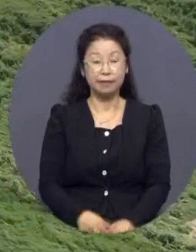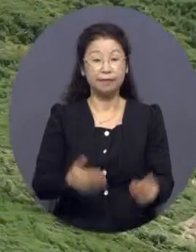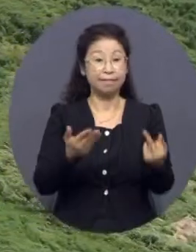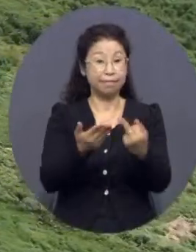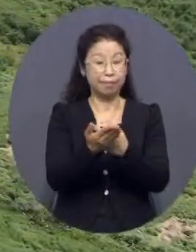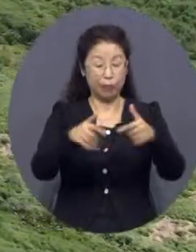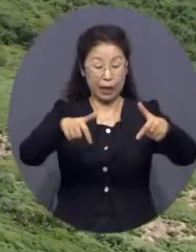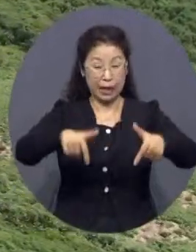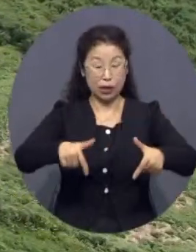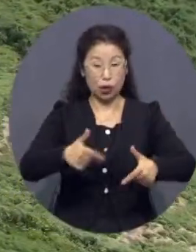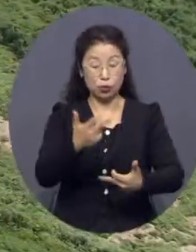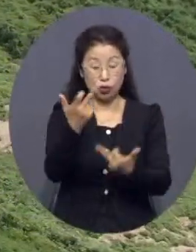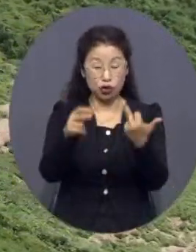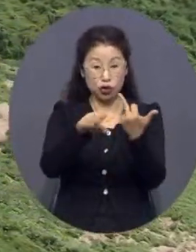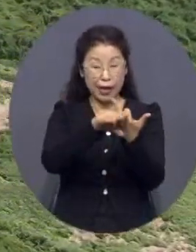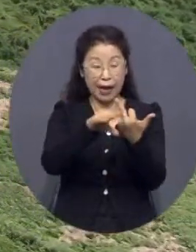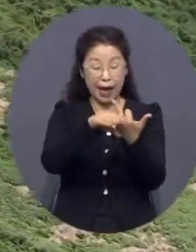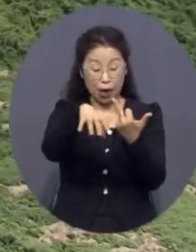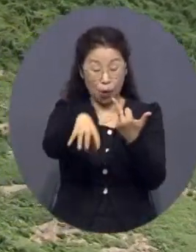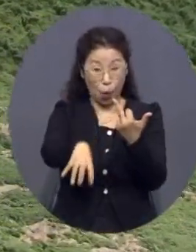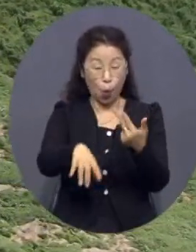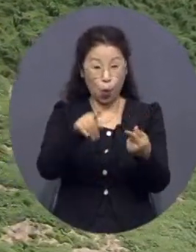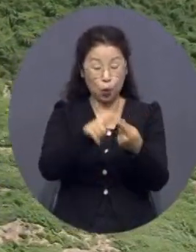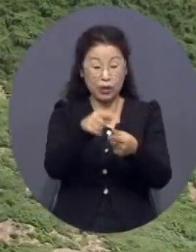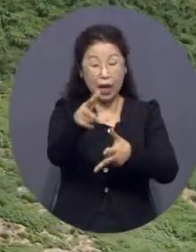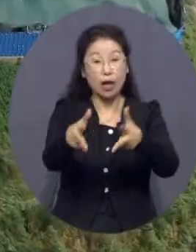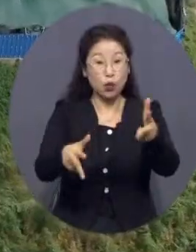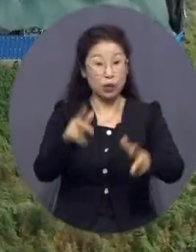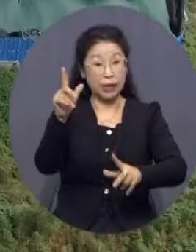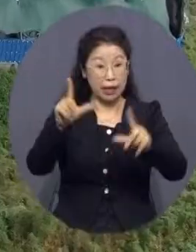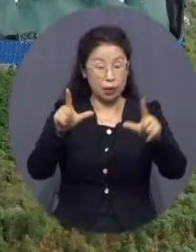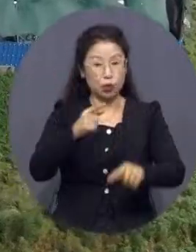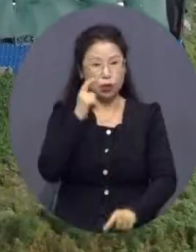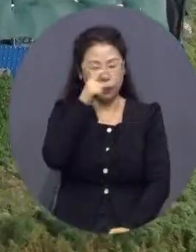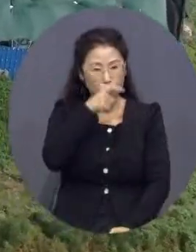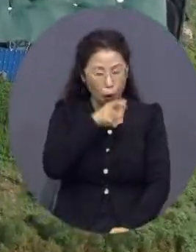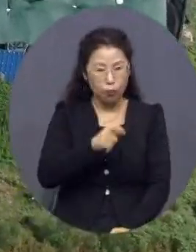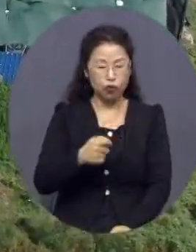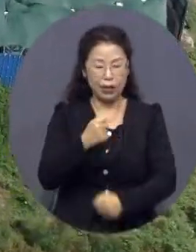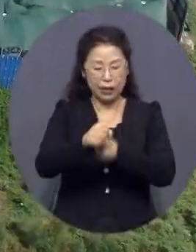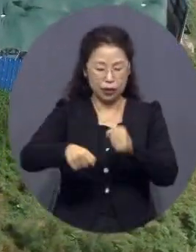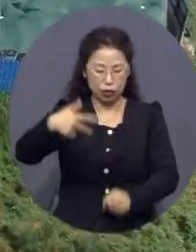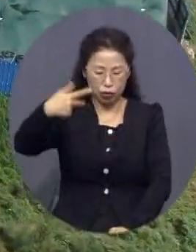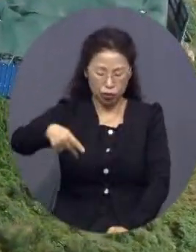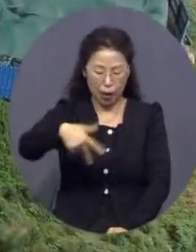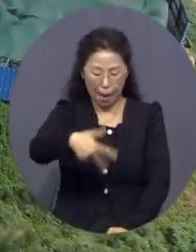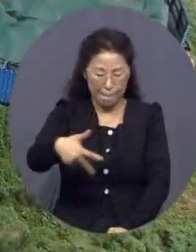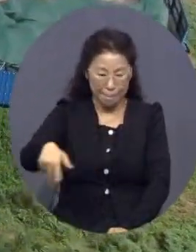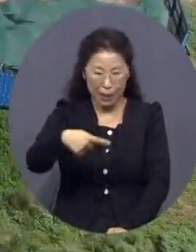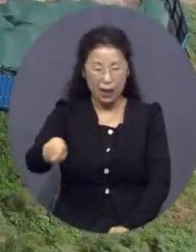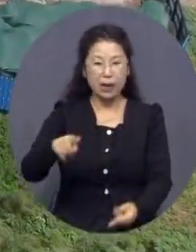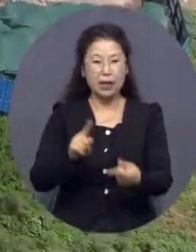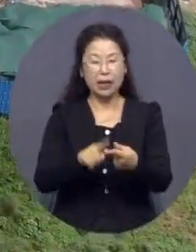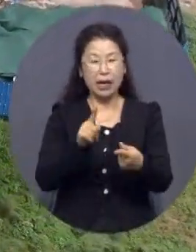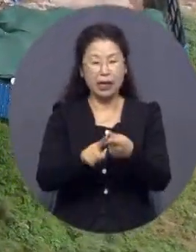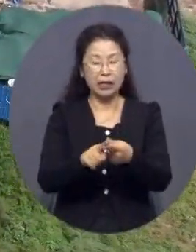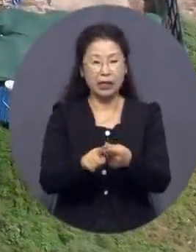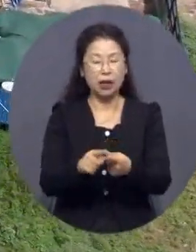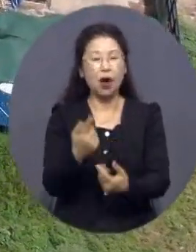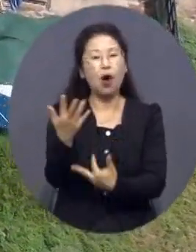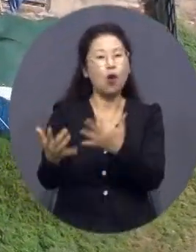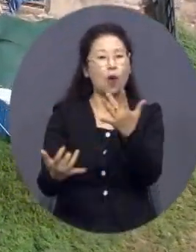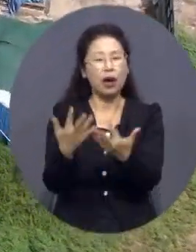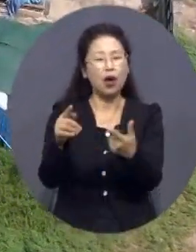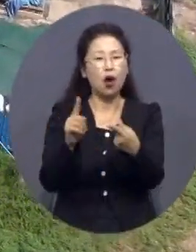제주 서부의 중산간 목장 지대에 자리 잡은 공장. 하수와 가축 분뇨 슬러지 등을 건조해 화력 발전소